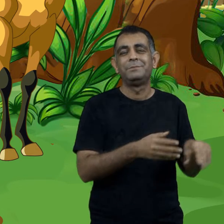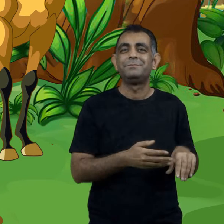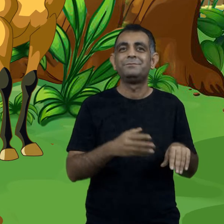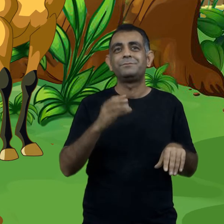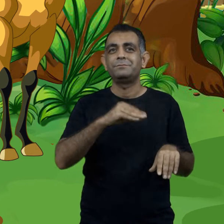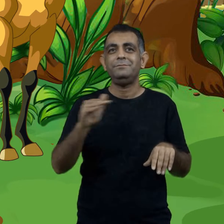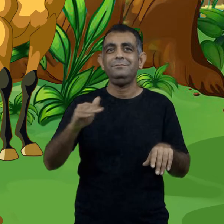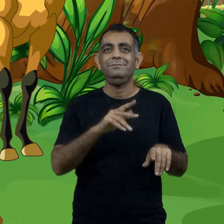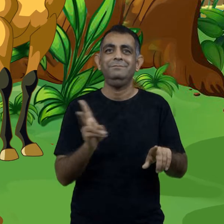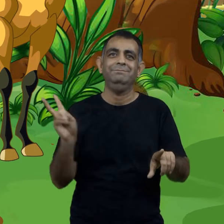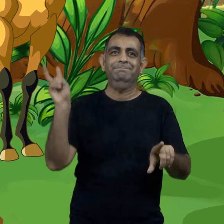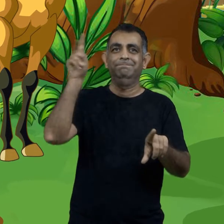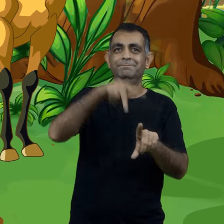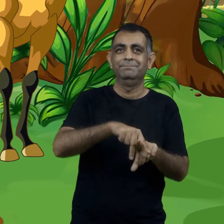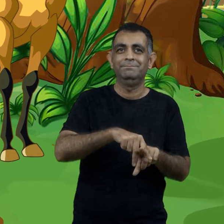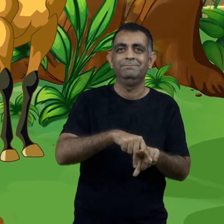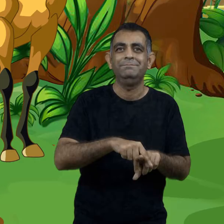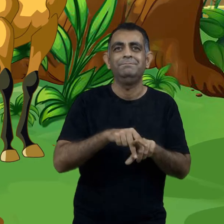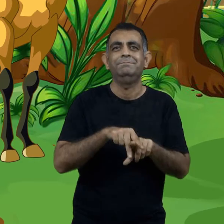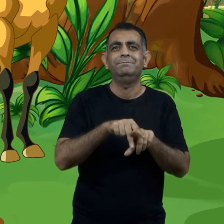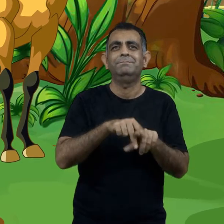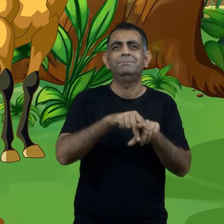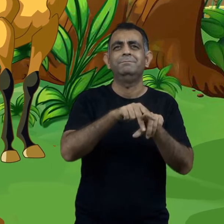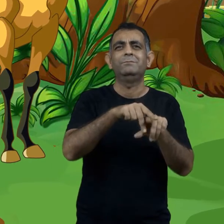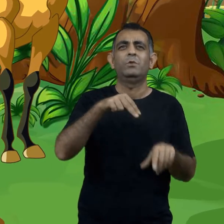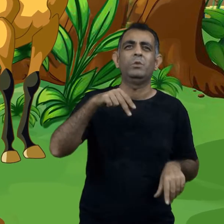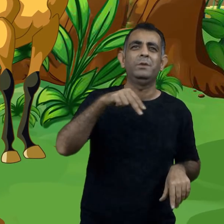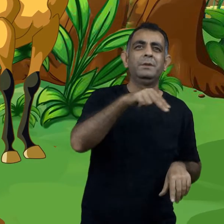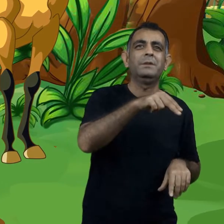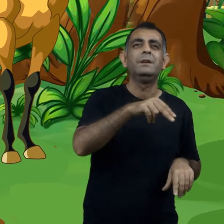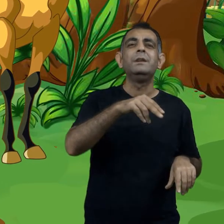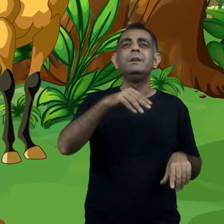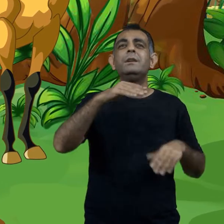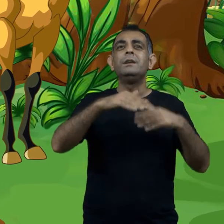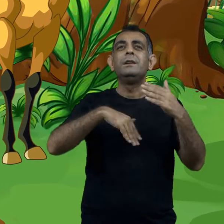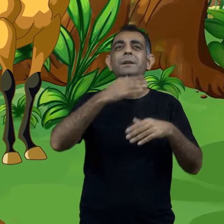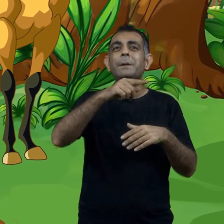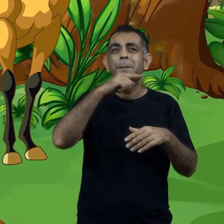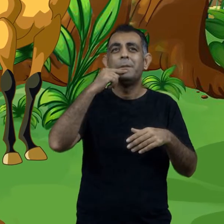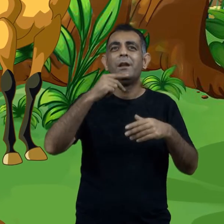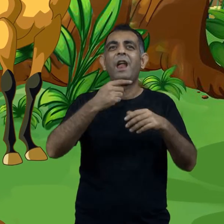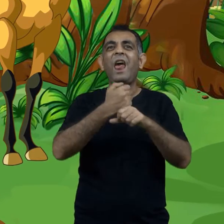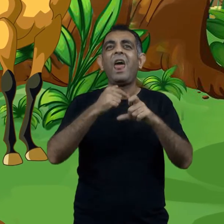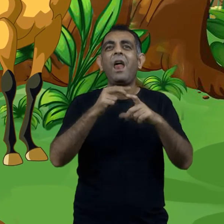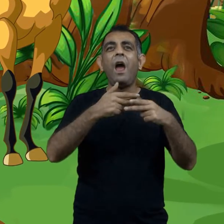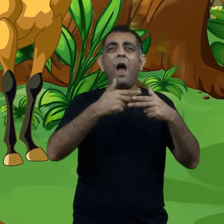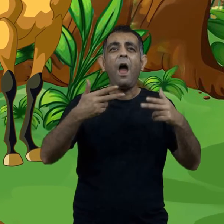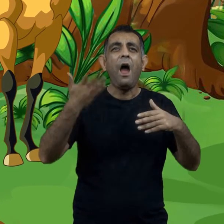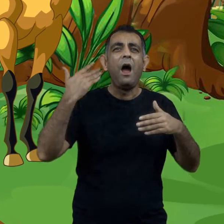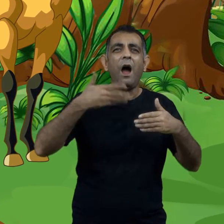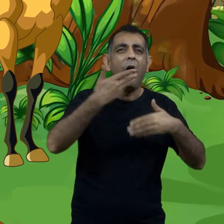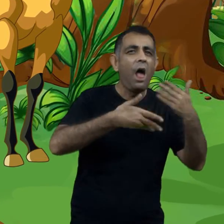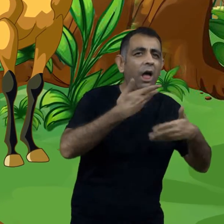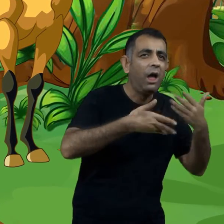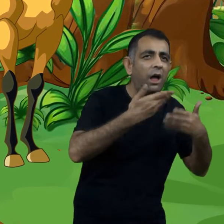yere bırakayım. Çocuklar Kızılgerdan'ın sırtına atlayıp yola çıktılar. Yolda Kızılgerdan'a olanı